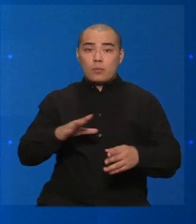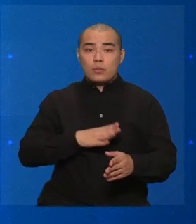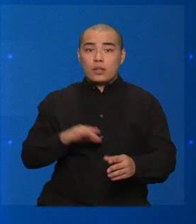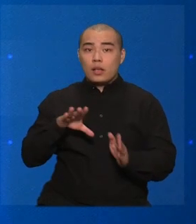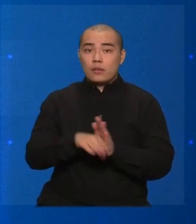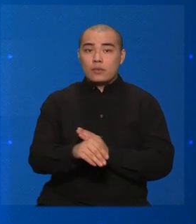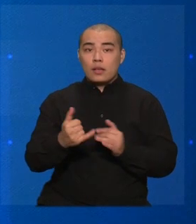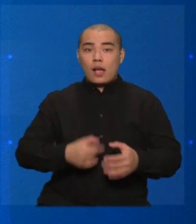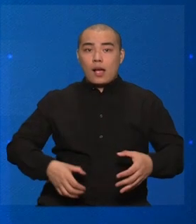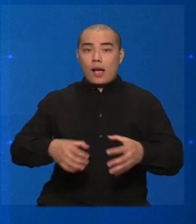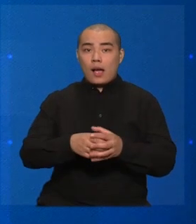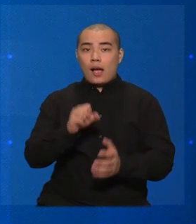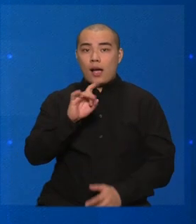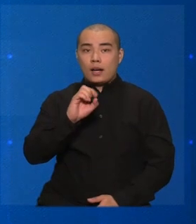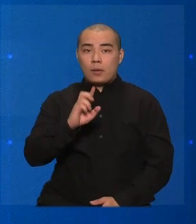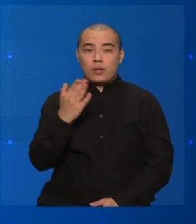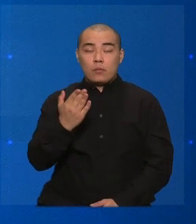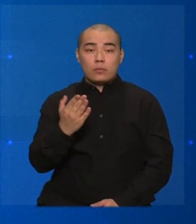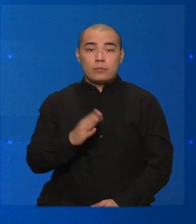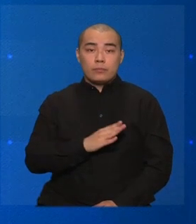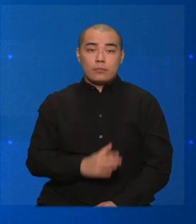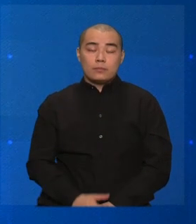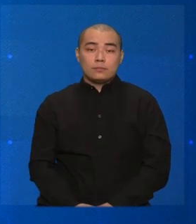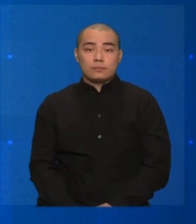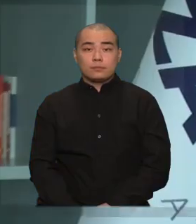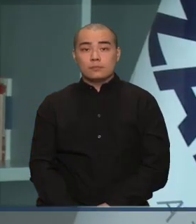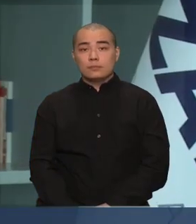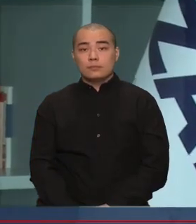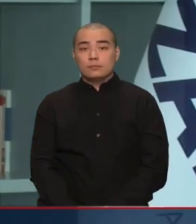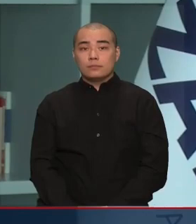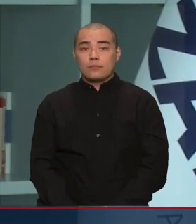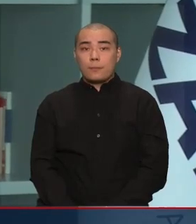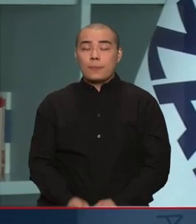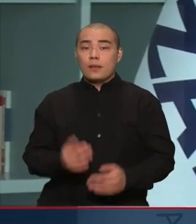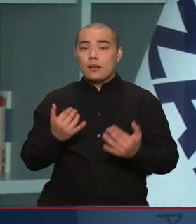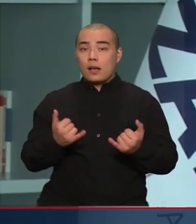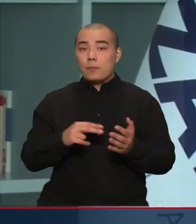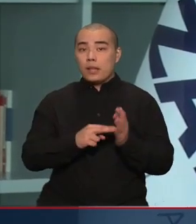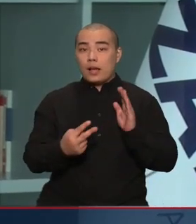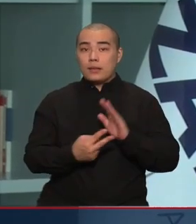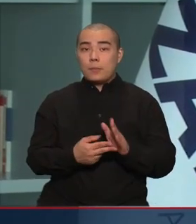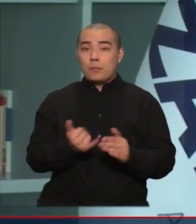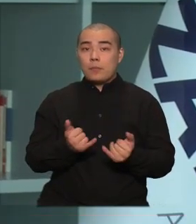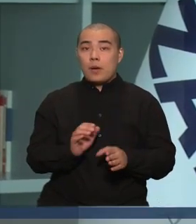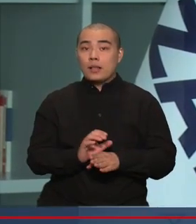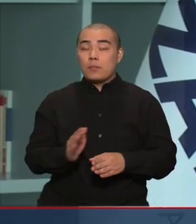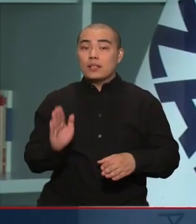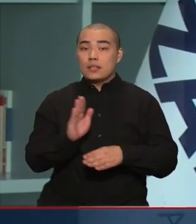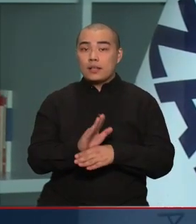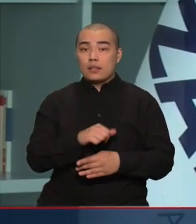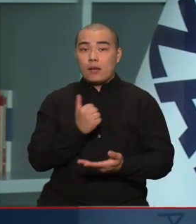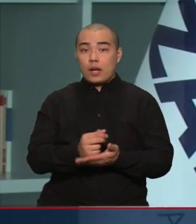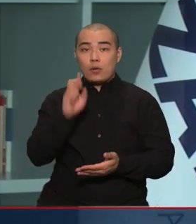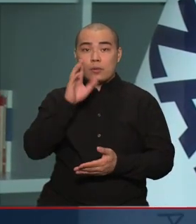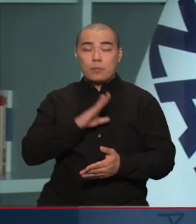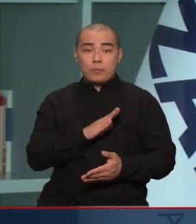пополнился Объединенными Арабскими Эмиратами. В рамках послания главы государства